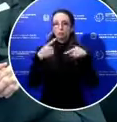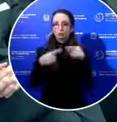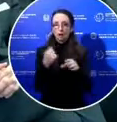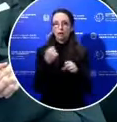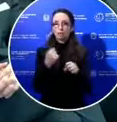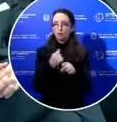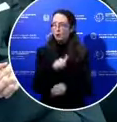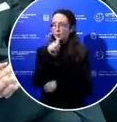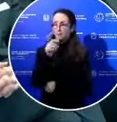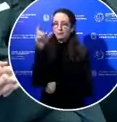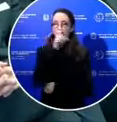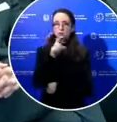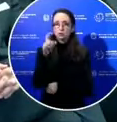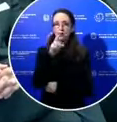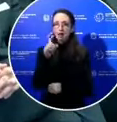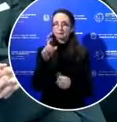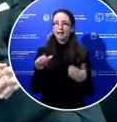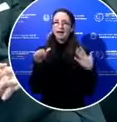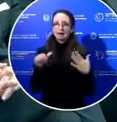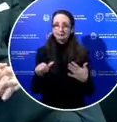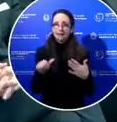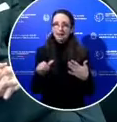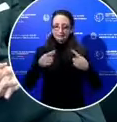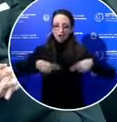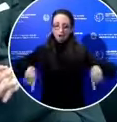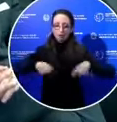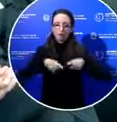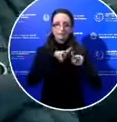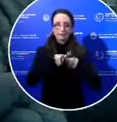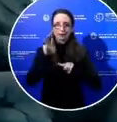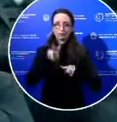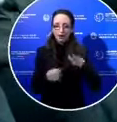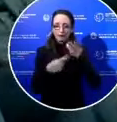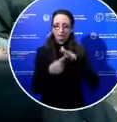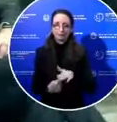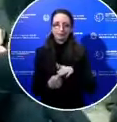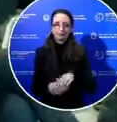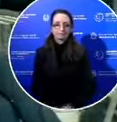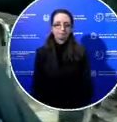giornata, di questa sesta conferenza nazionale sulle dipendenze.